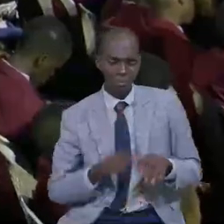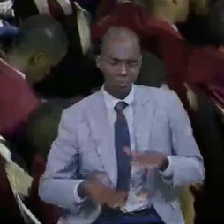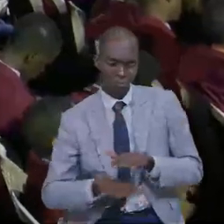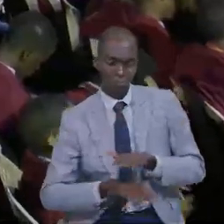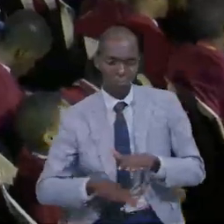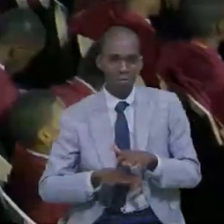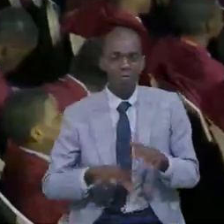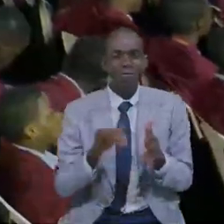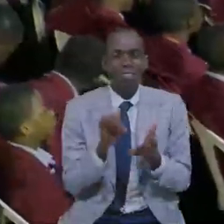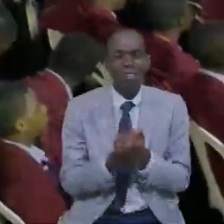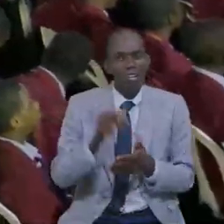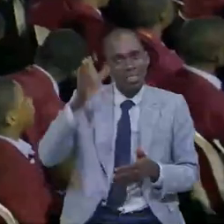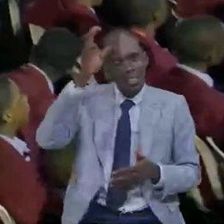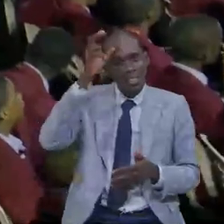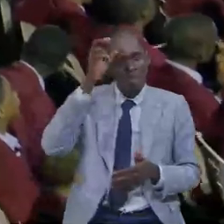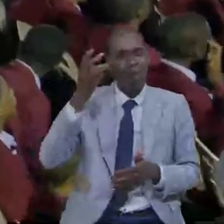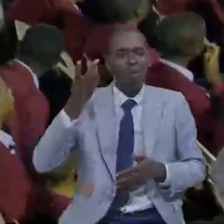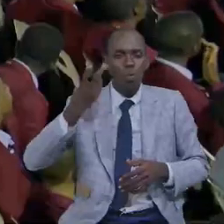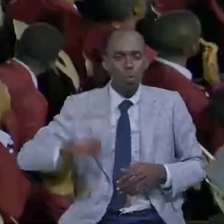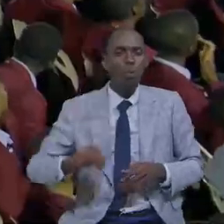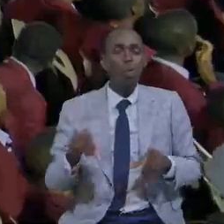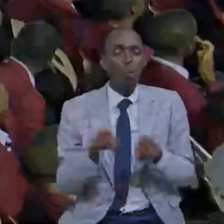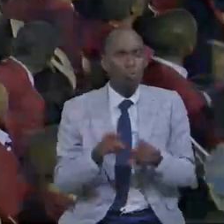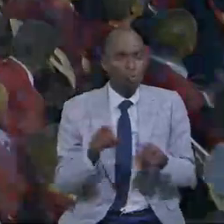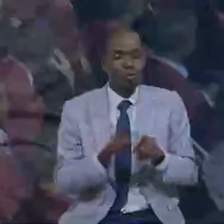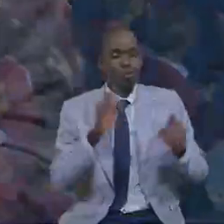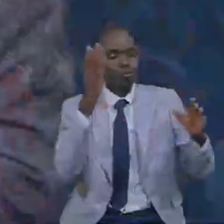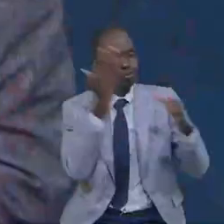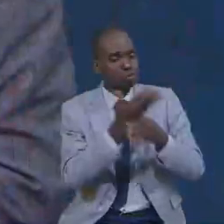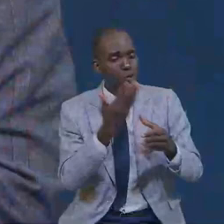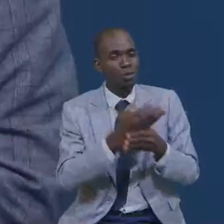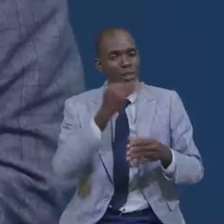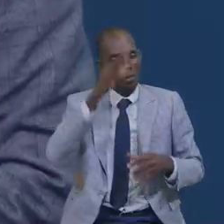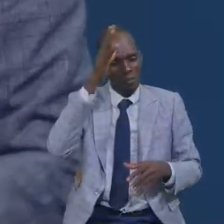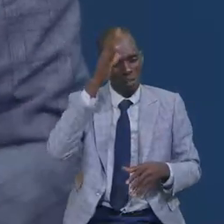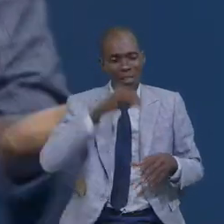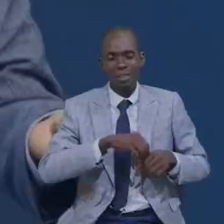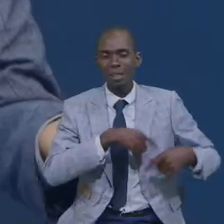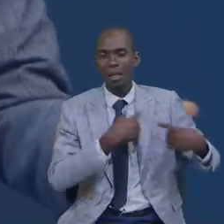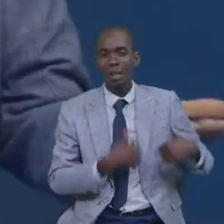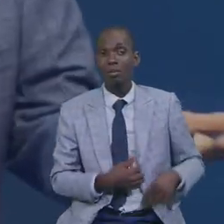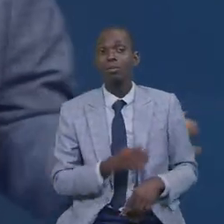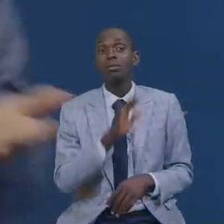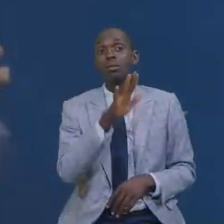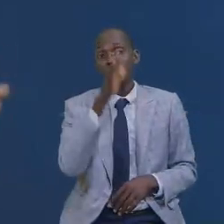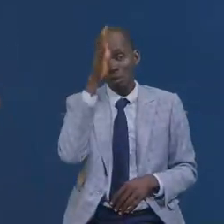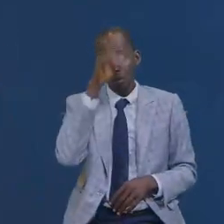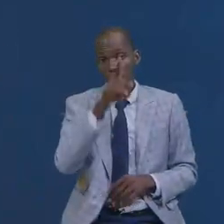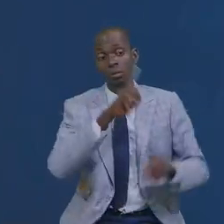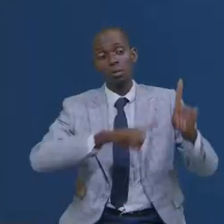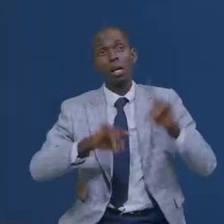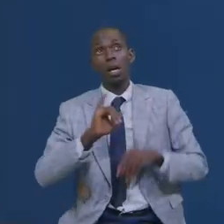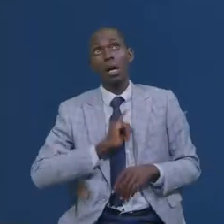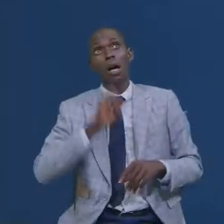ce cette mauvaise puissance tourmentée même le père dans le cœur est-ce que tu crois vers moi